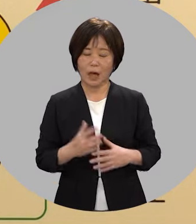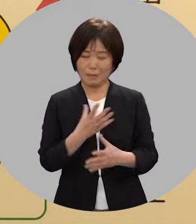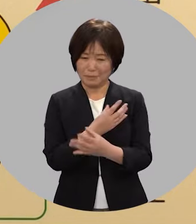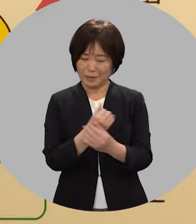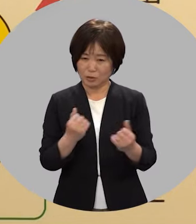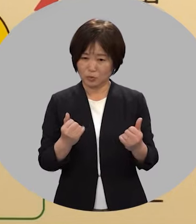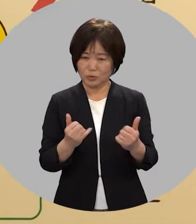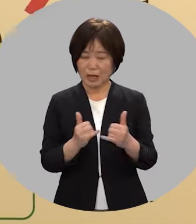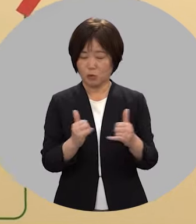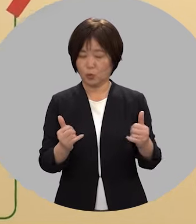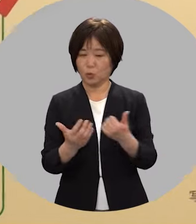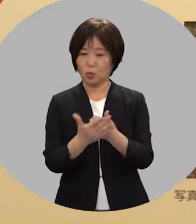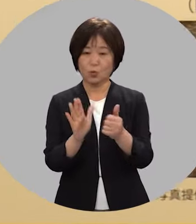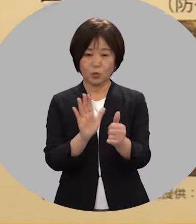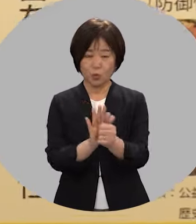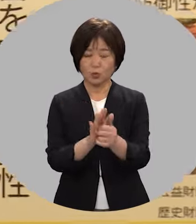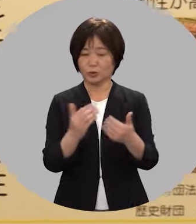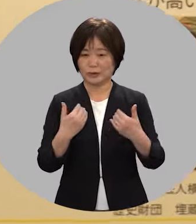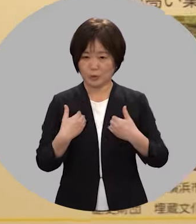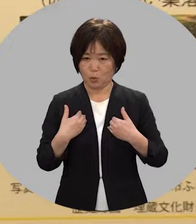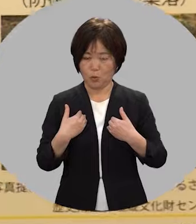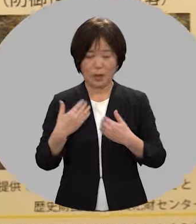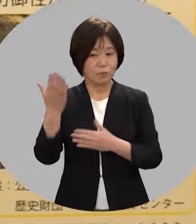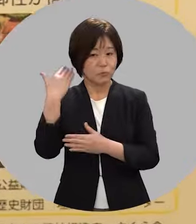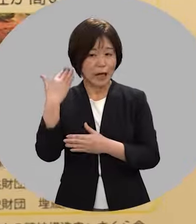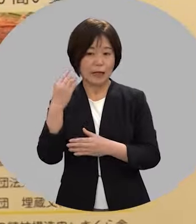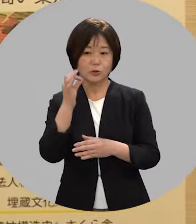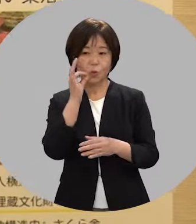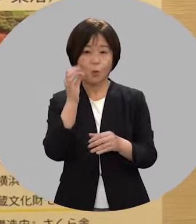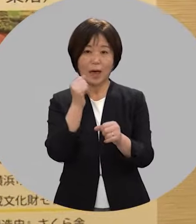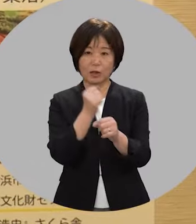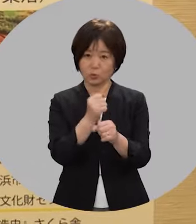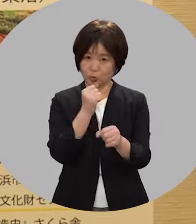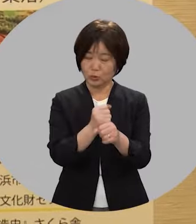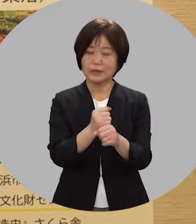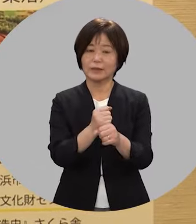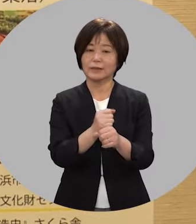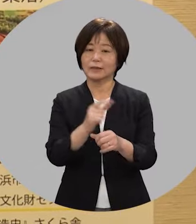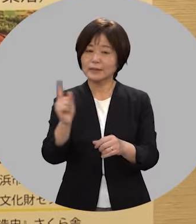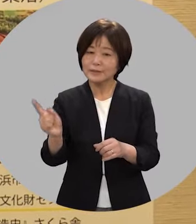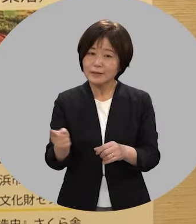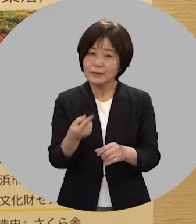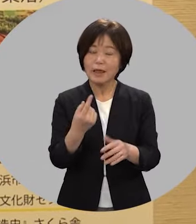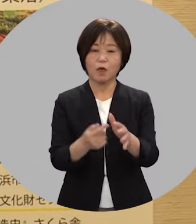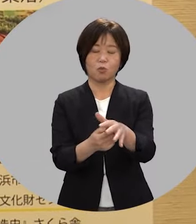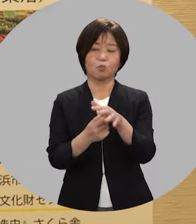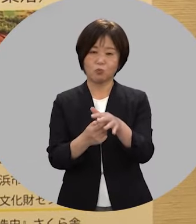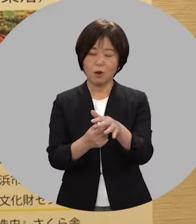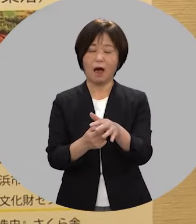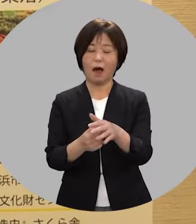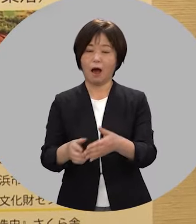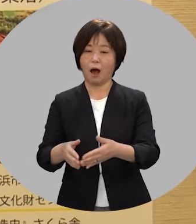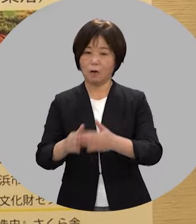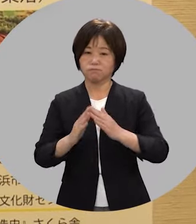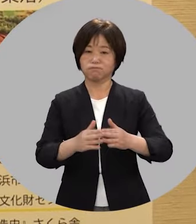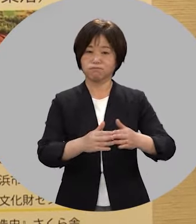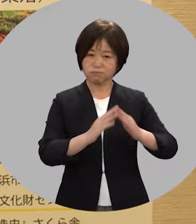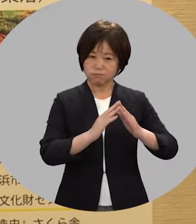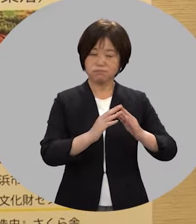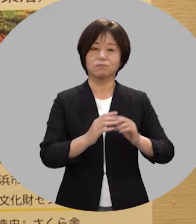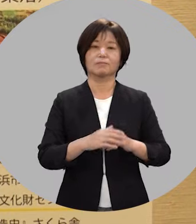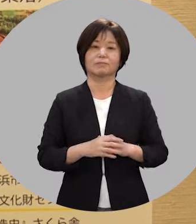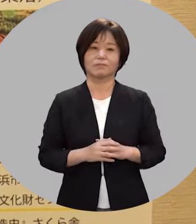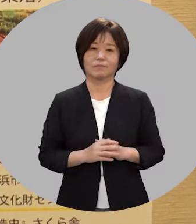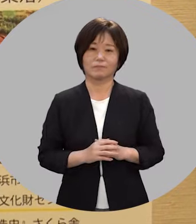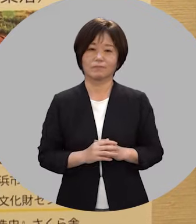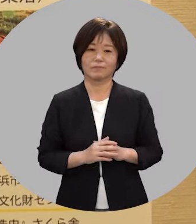多くの人が協力しなければならなかった当時の水田作り、自然と集団の単位としての村が形